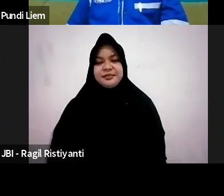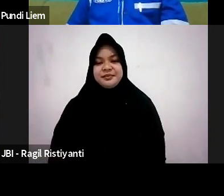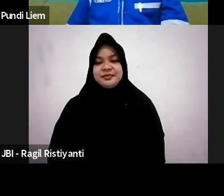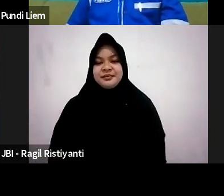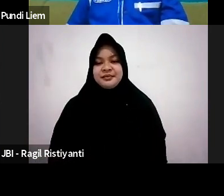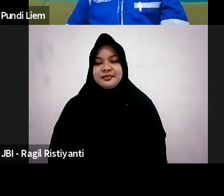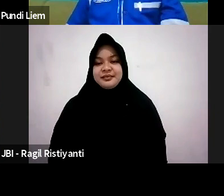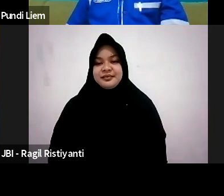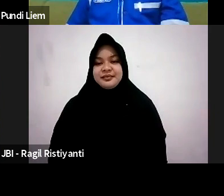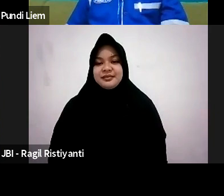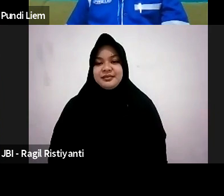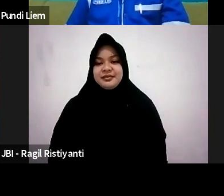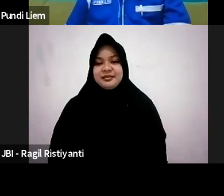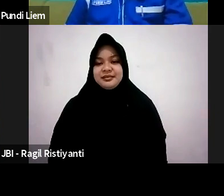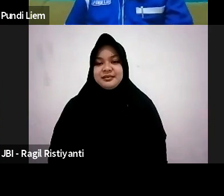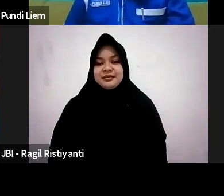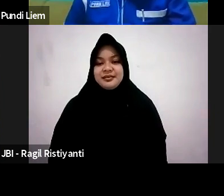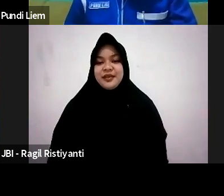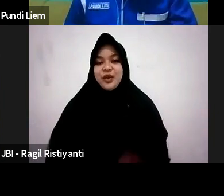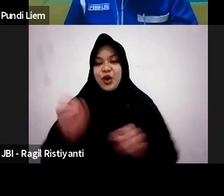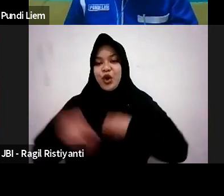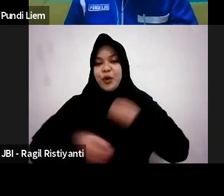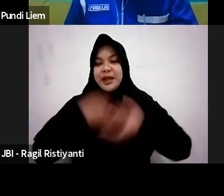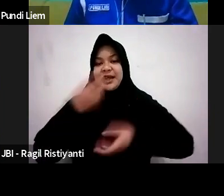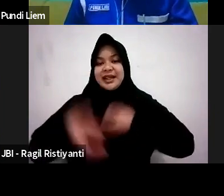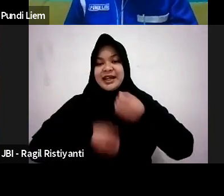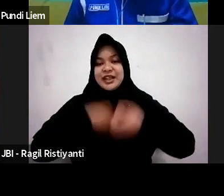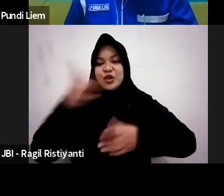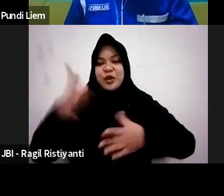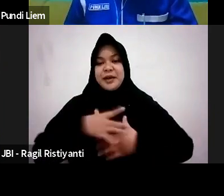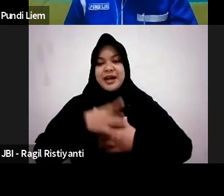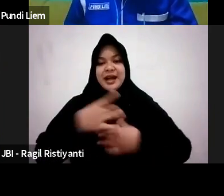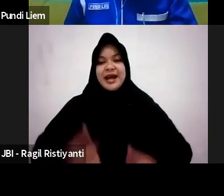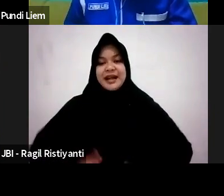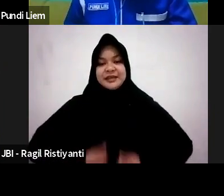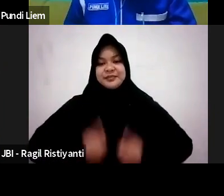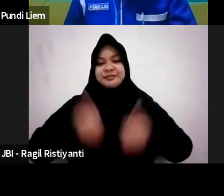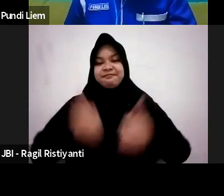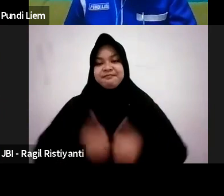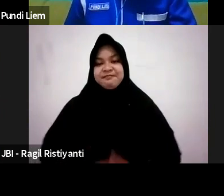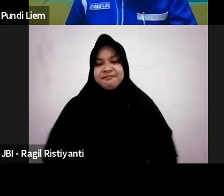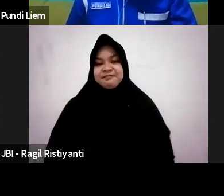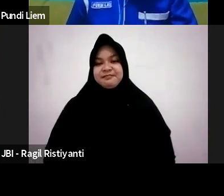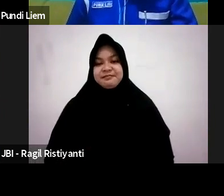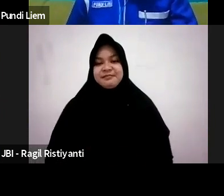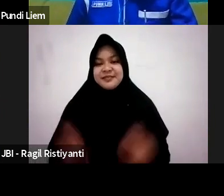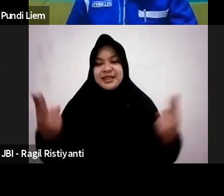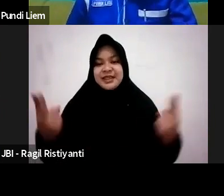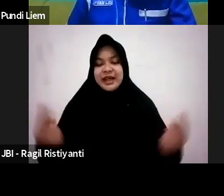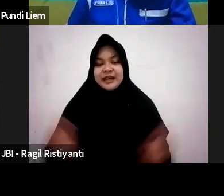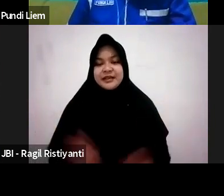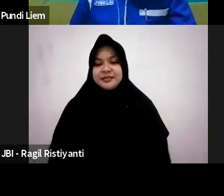hai oke komentarnya juga benar ini top markotop luar biasa keren memang keren